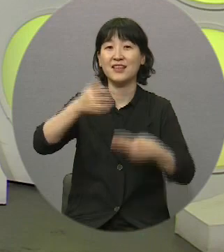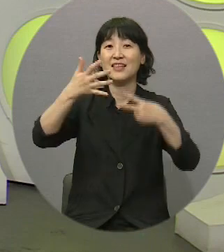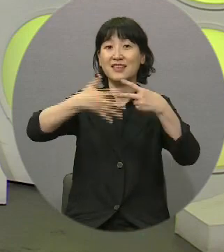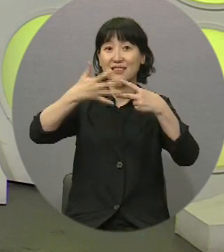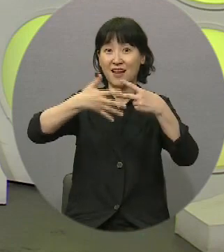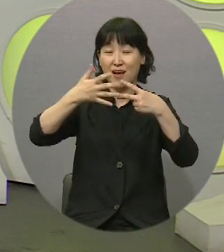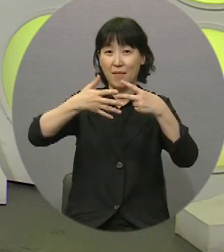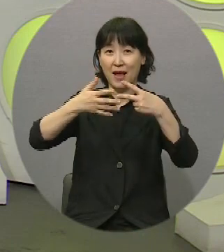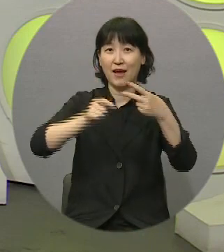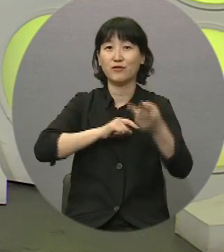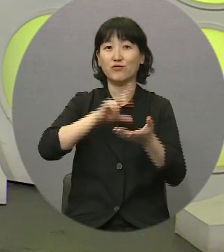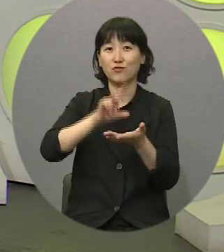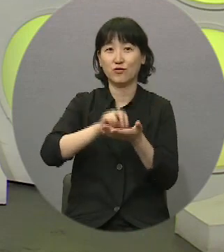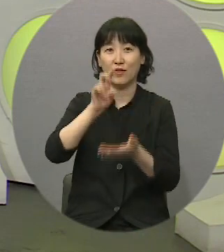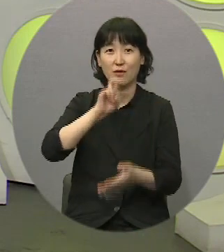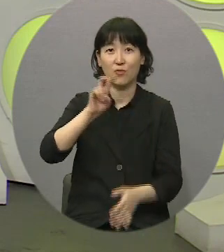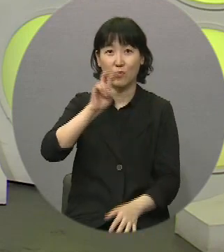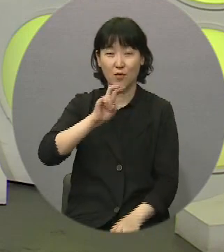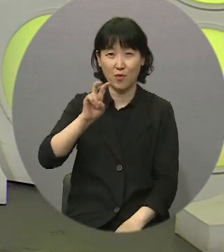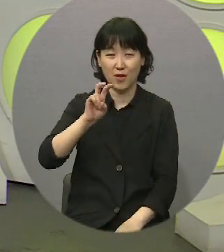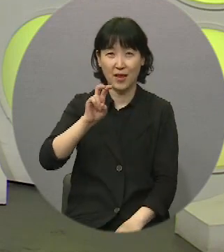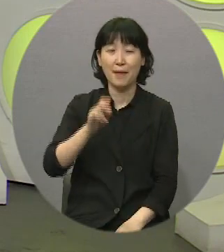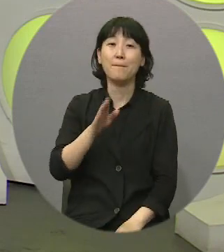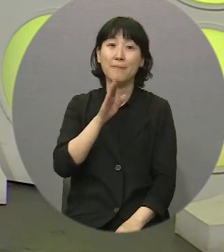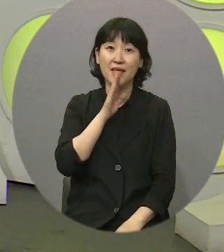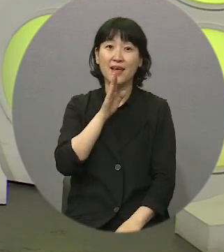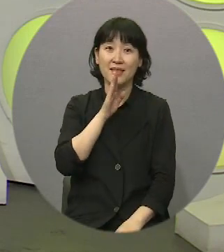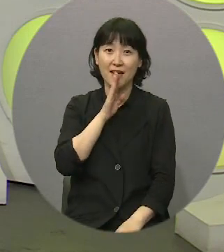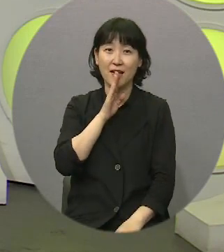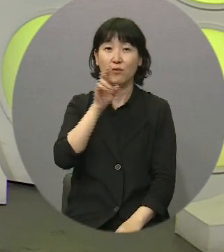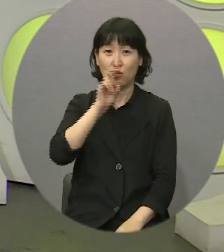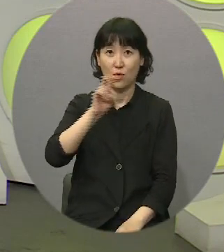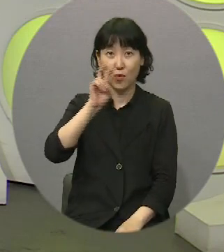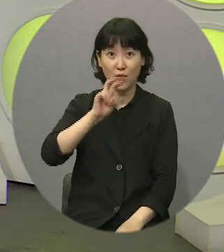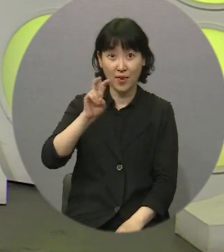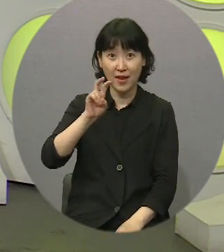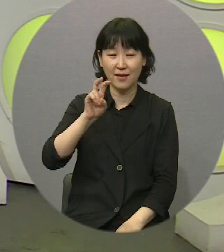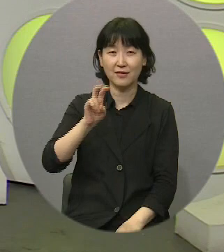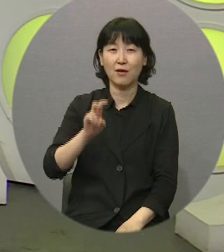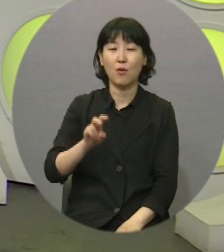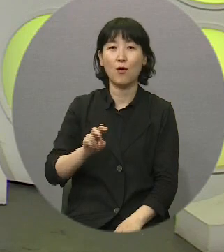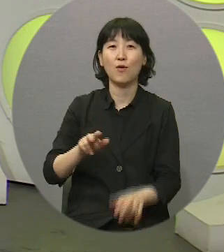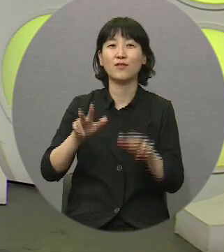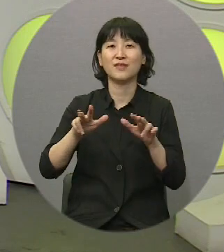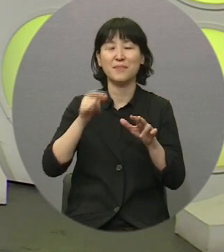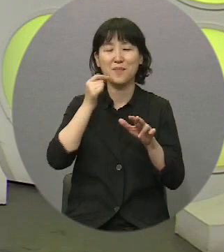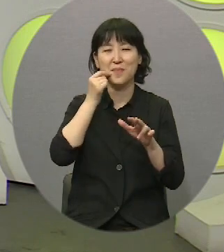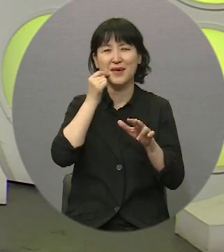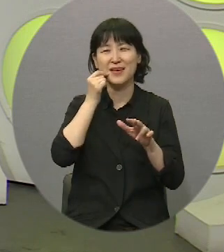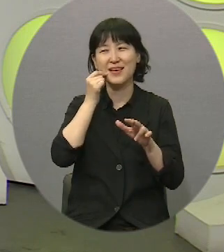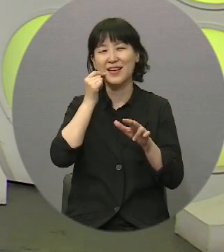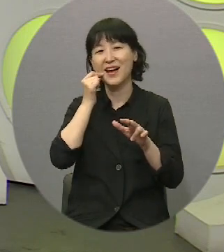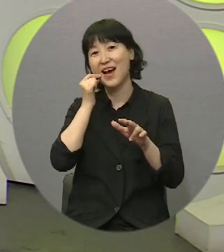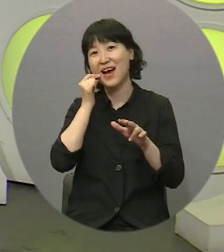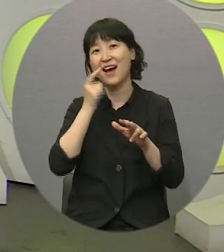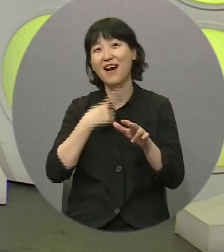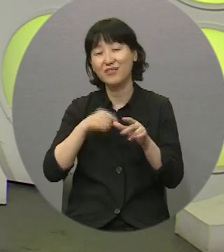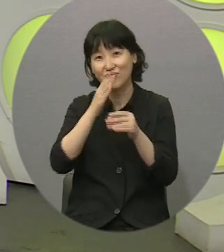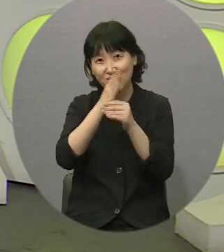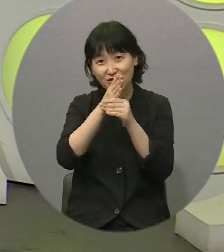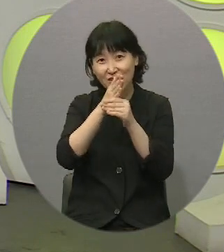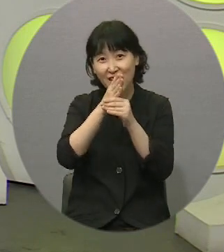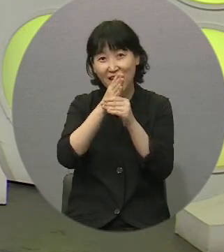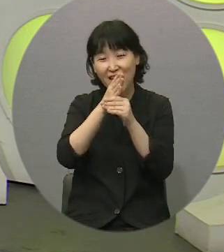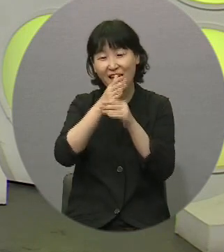OST에 맞고요라는 노래를 맞고요, 맞고요. 불러서 여러분에게 좀 조금 사랑이 받으려고 그러다가 이게 종영이